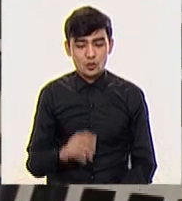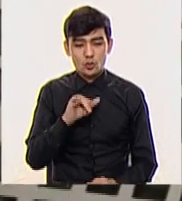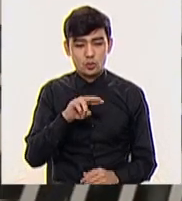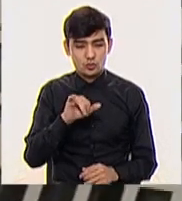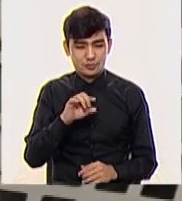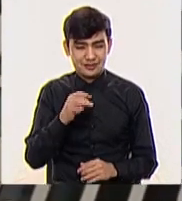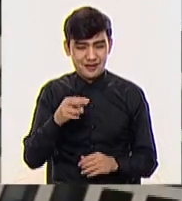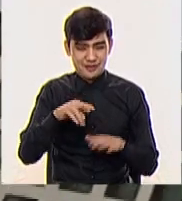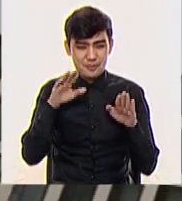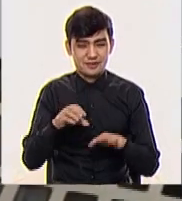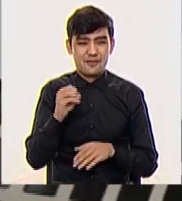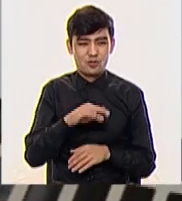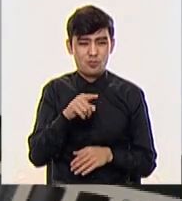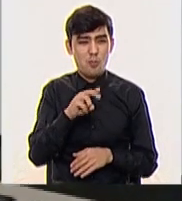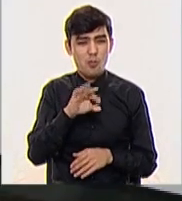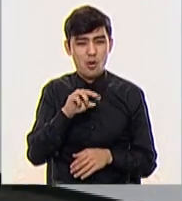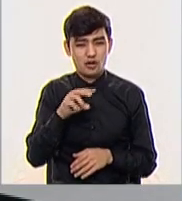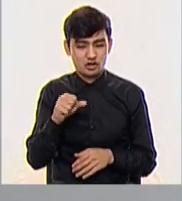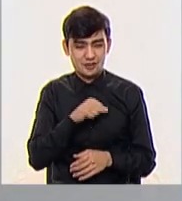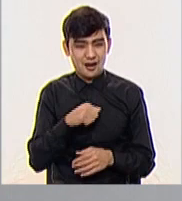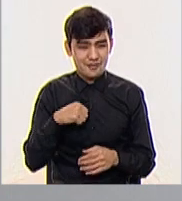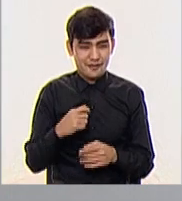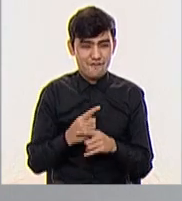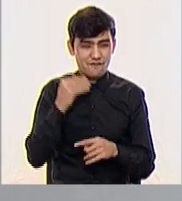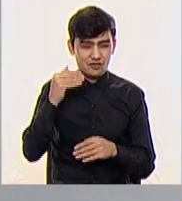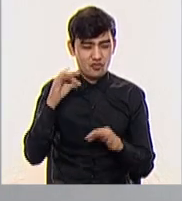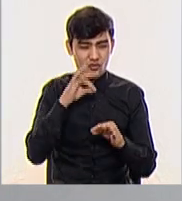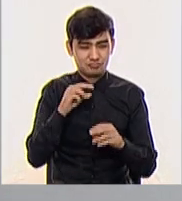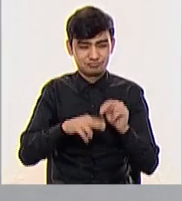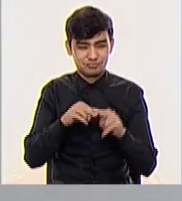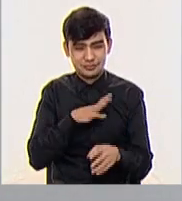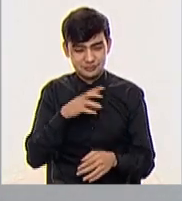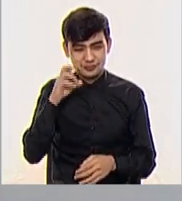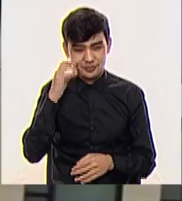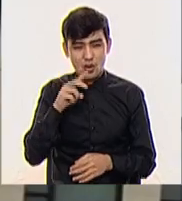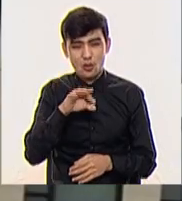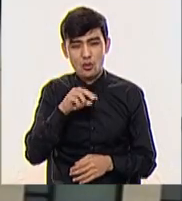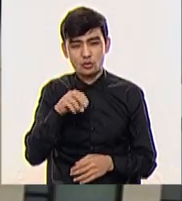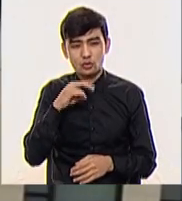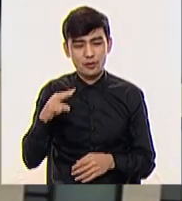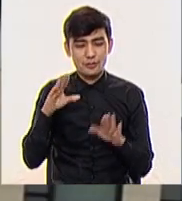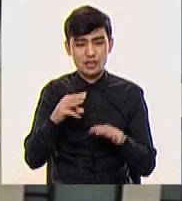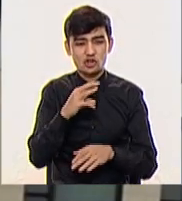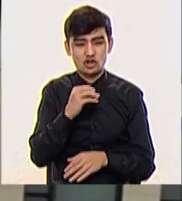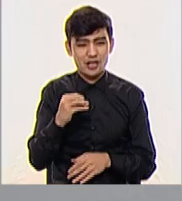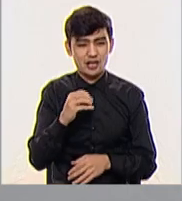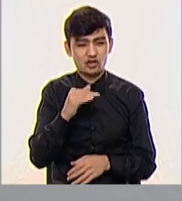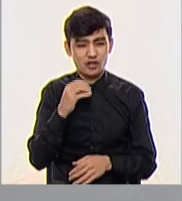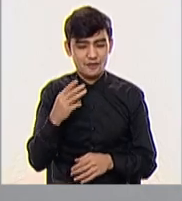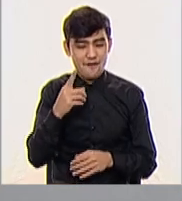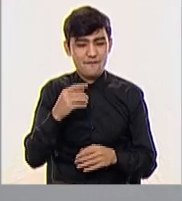Ұлыбританияның еуроодақтан шығуы Польшадағы ең биік ғимарат орналасқан мемлекет атауын берді. Себебі Лондондық The Shard мұнарасының да